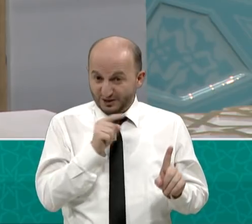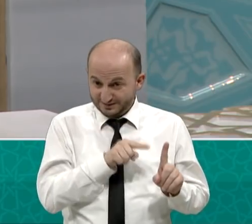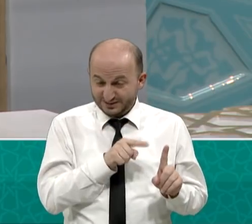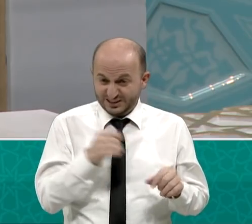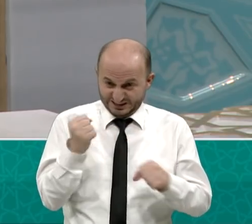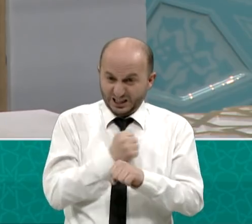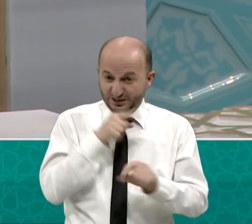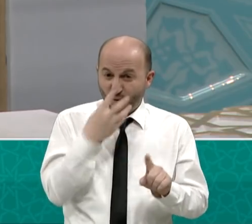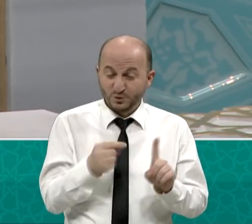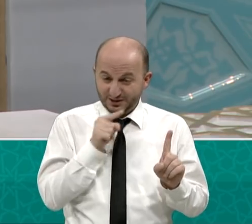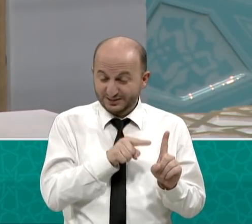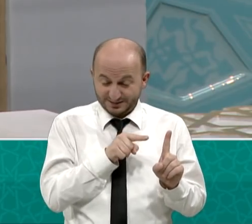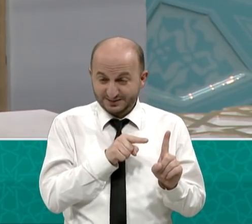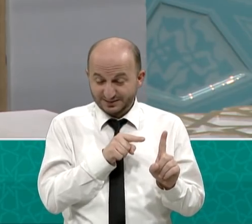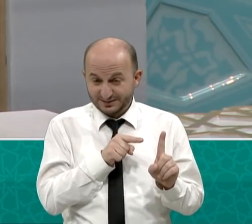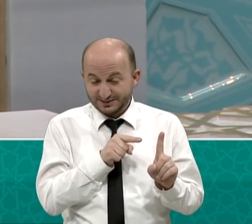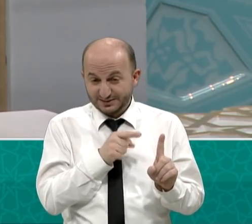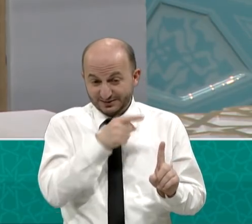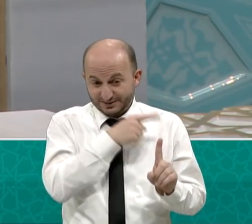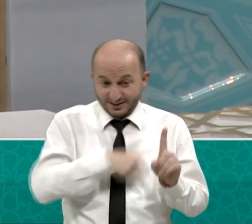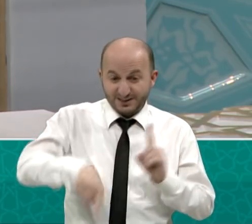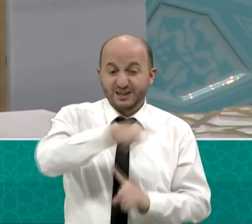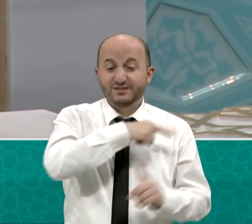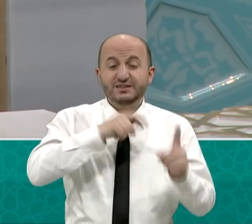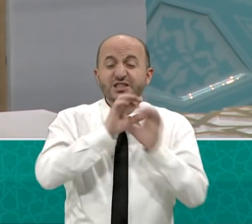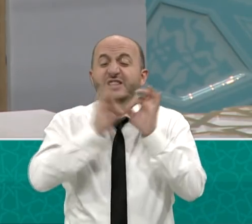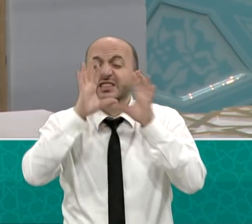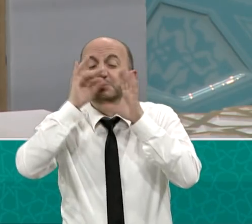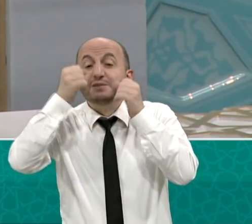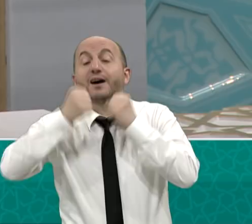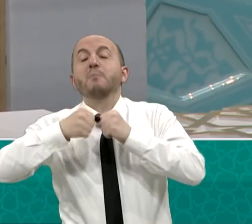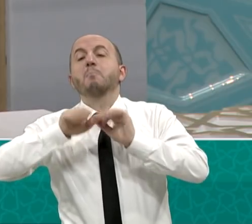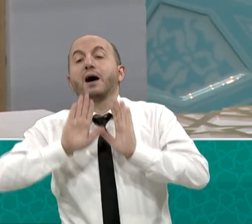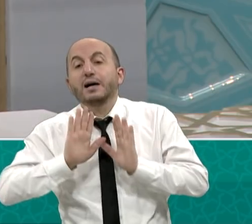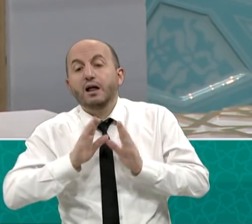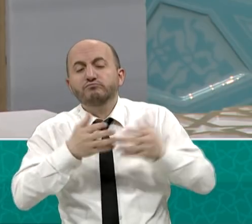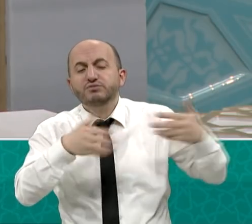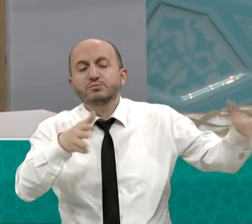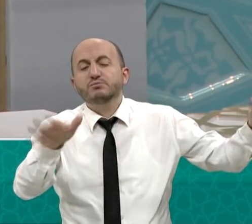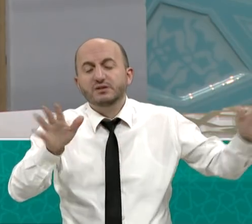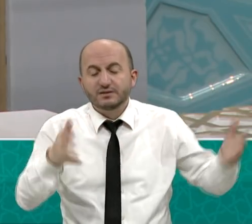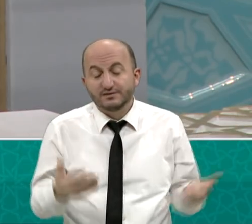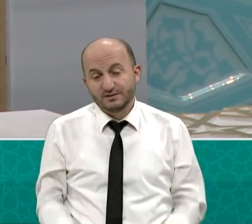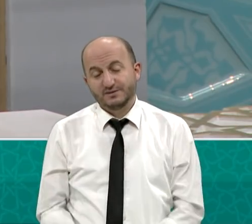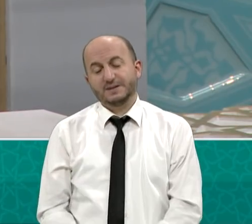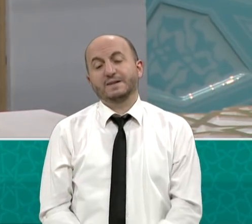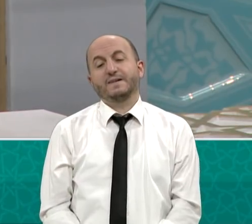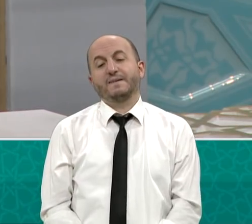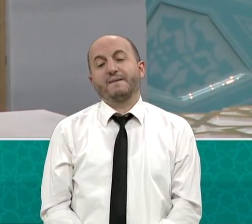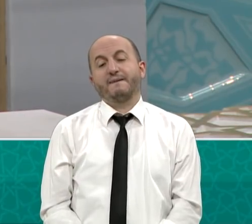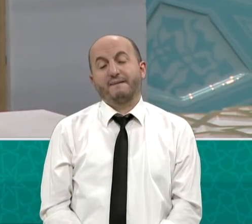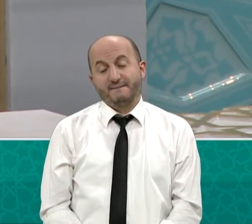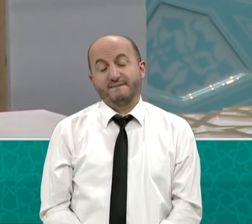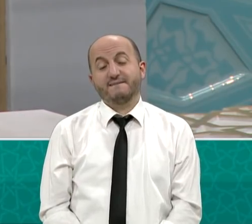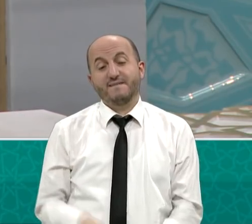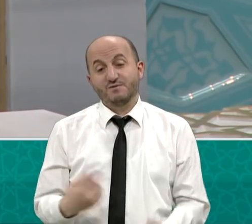sert olaydın لَنْفَدُّ مِنْ حَوْلِكِ Etrafında kimse kalmaz, hepsi dağılır, giderdi diye